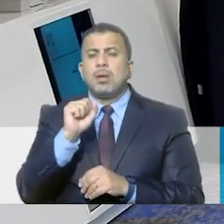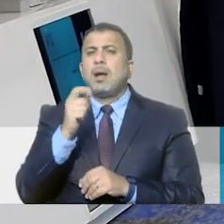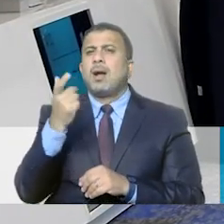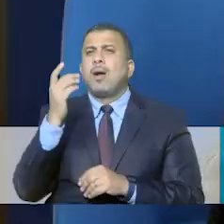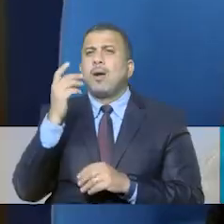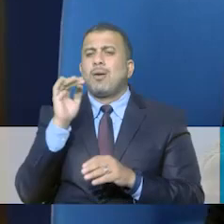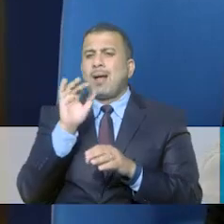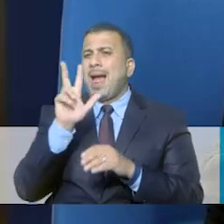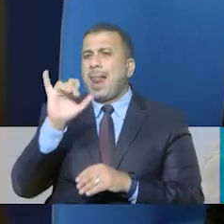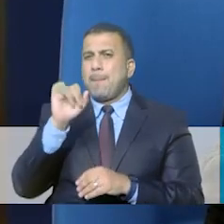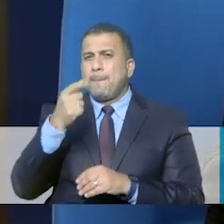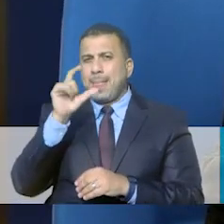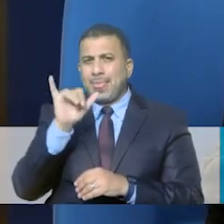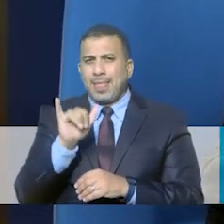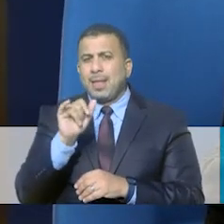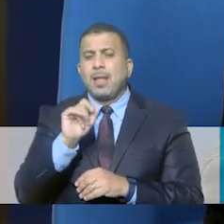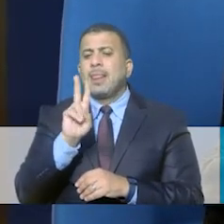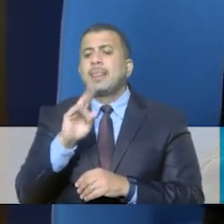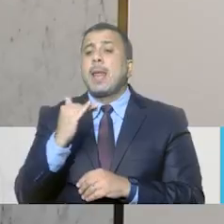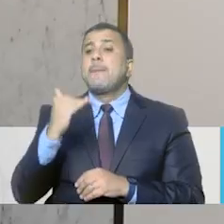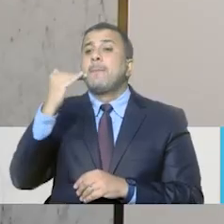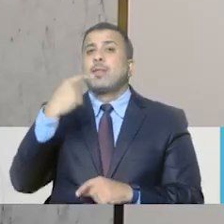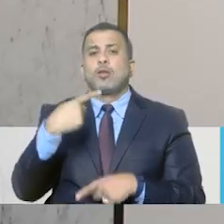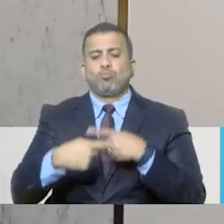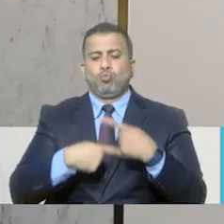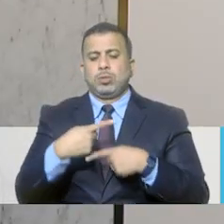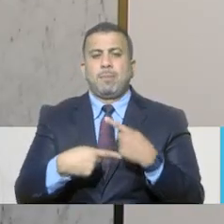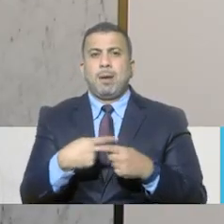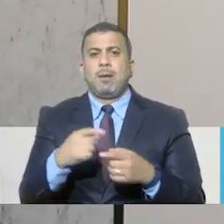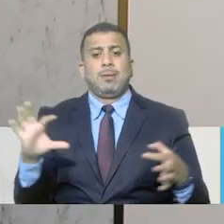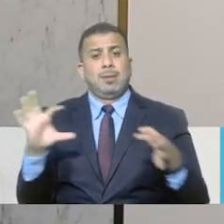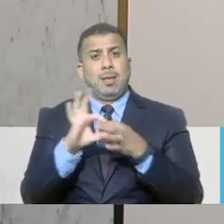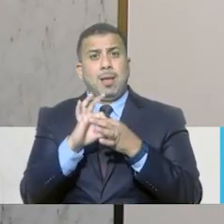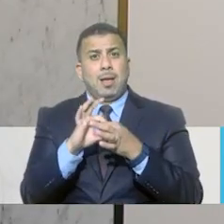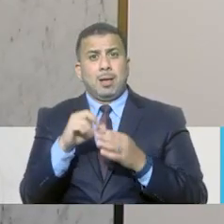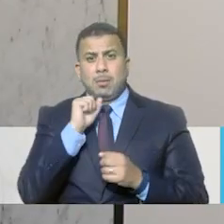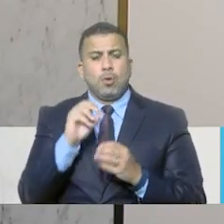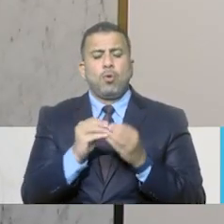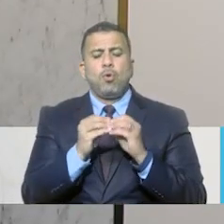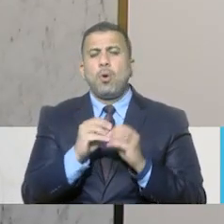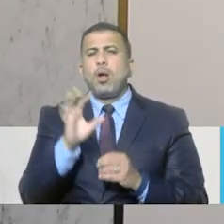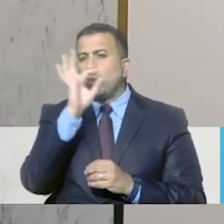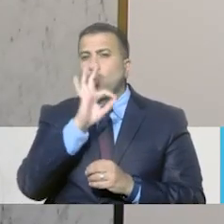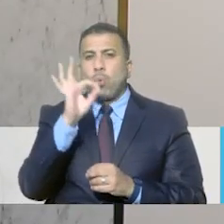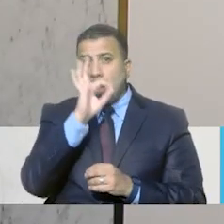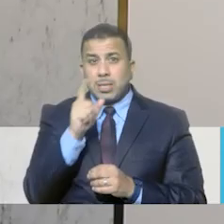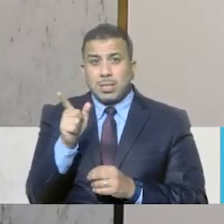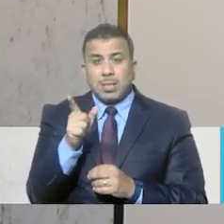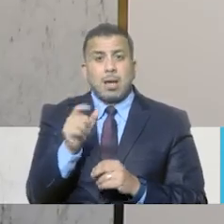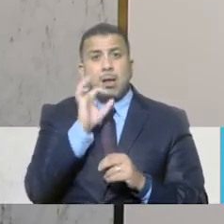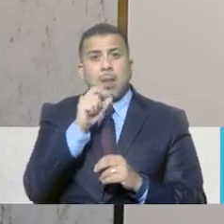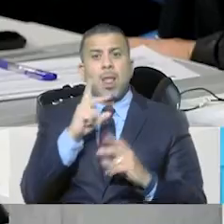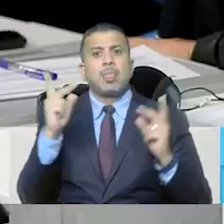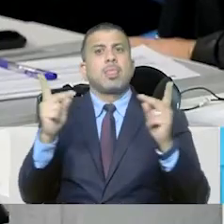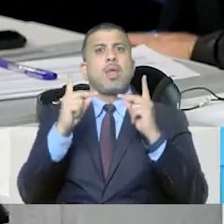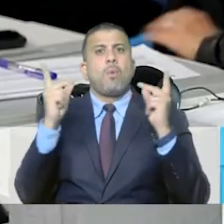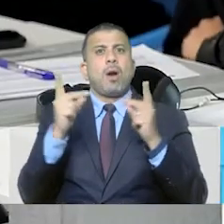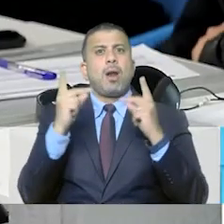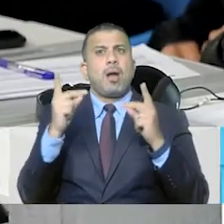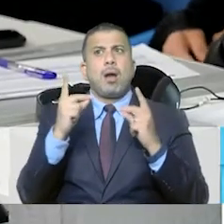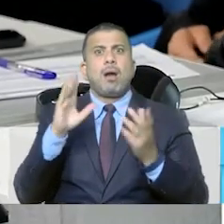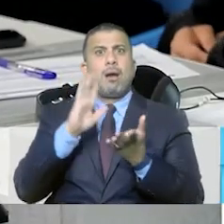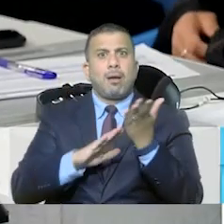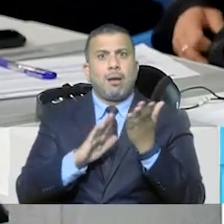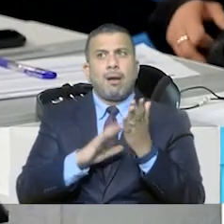المادي بالتنمية المستدامة ومعالم الارتباط بين هذا النوع من التراث بحالات الطوارئ